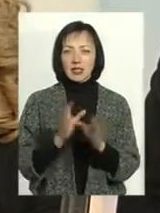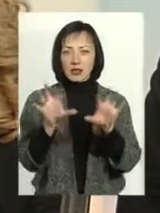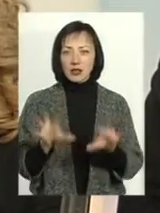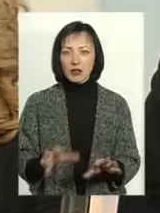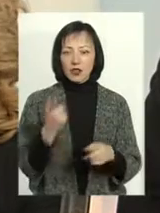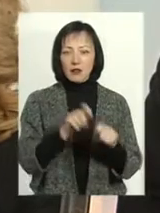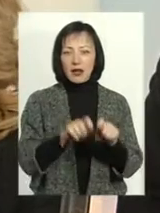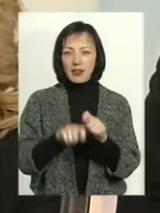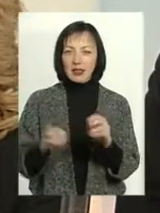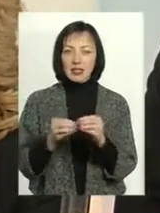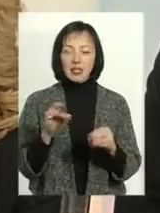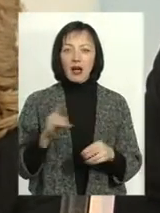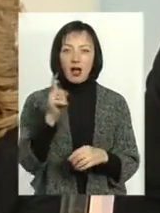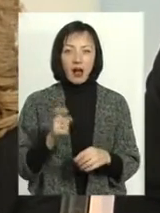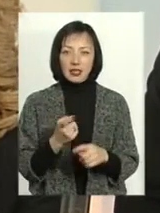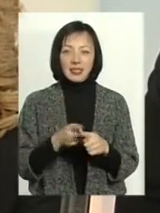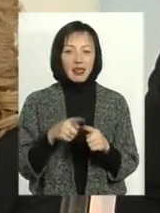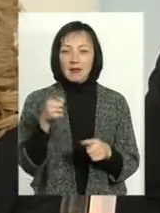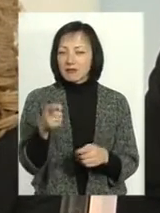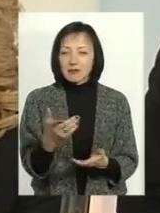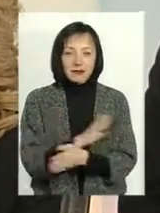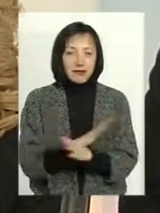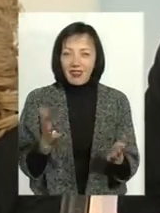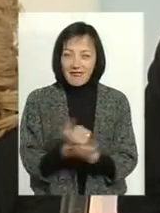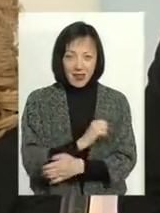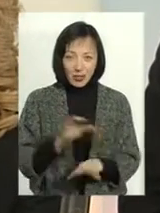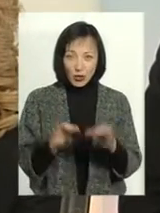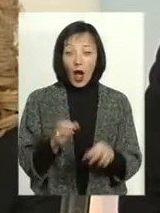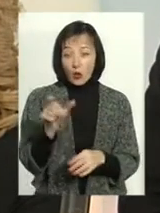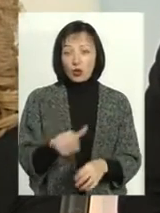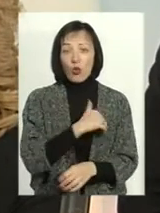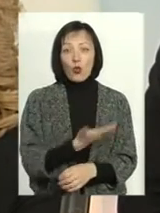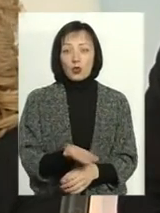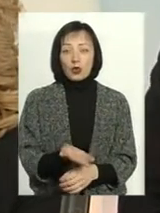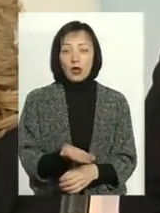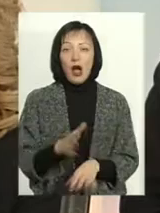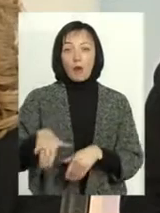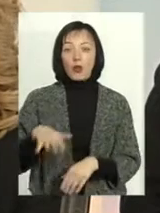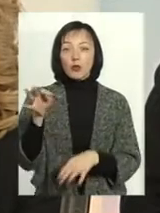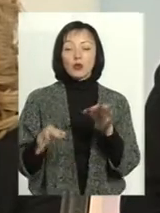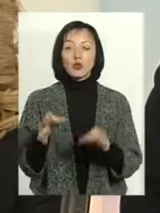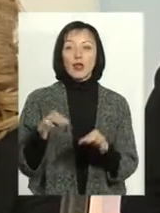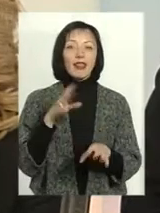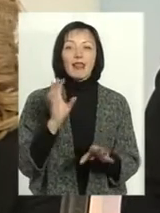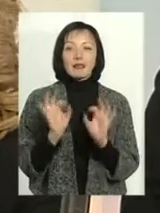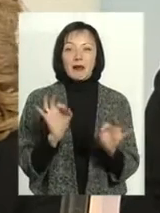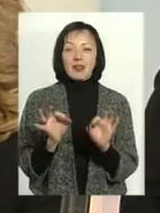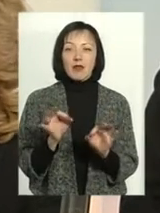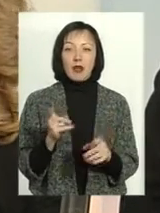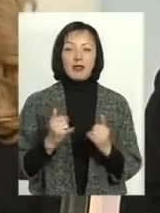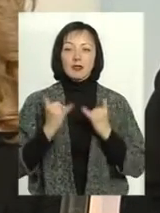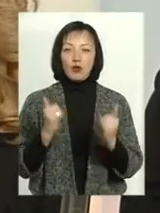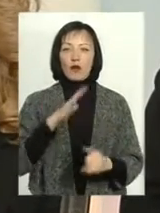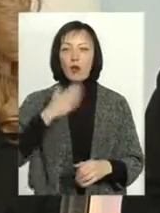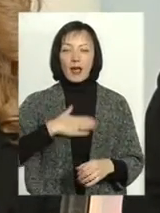вже все перевірено десятки раз. Тебе не перспектива, а людина хоче. А потім людина каже, суд несправедливий, бо він не задоволив